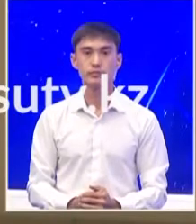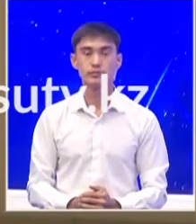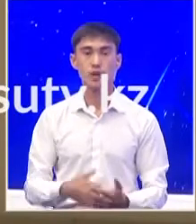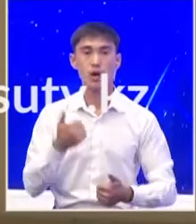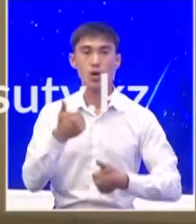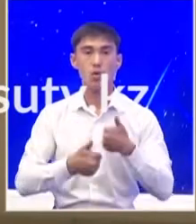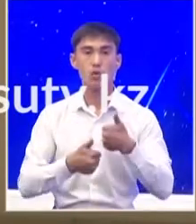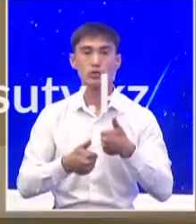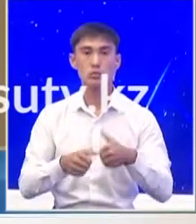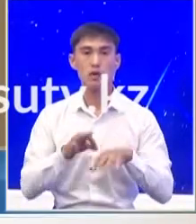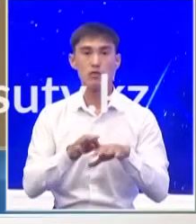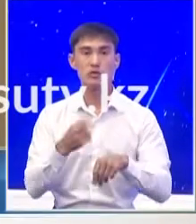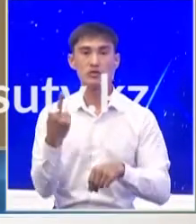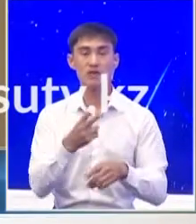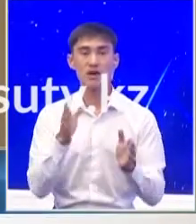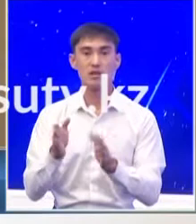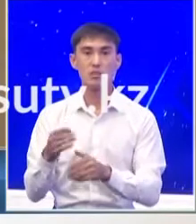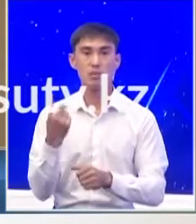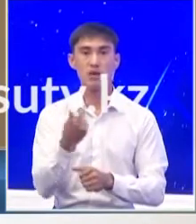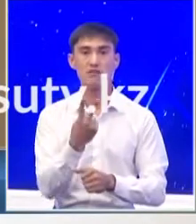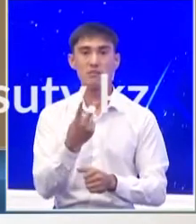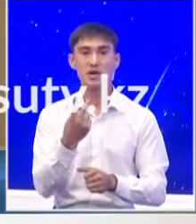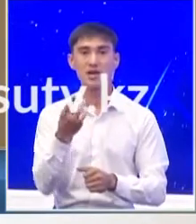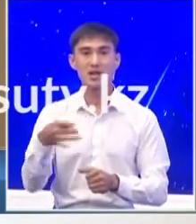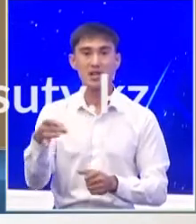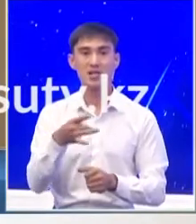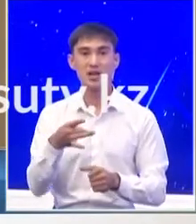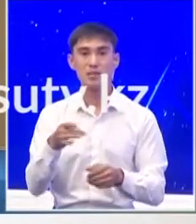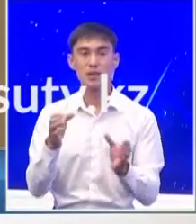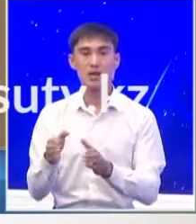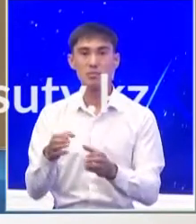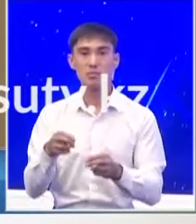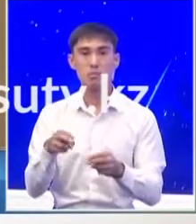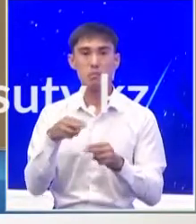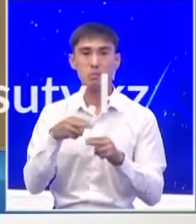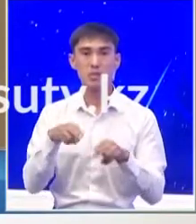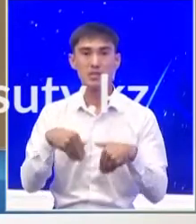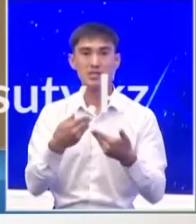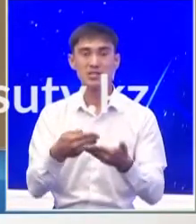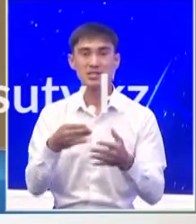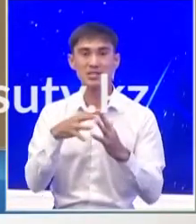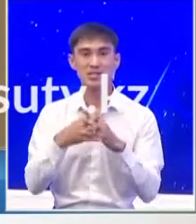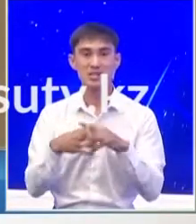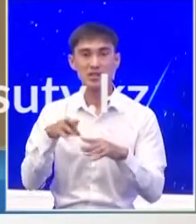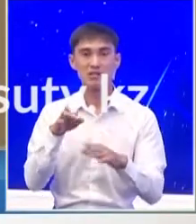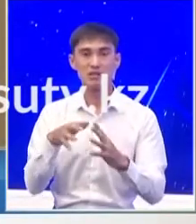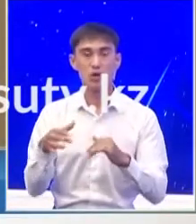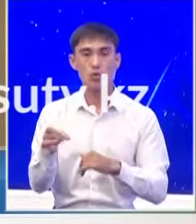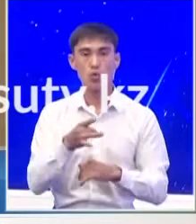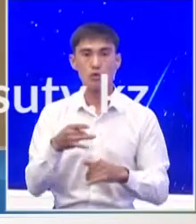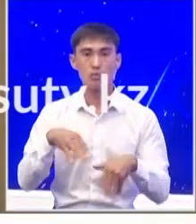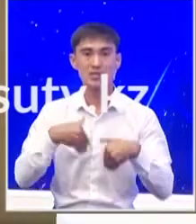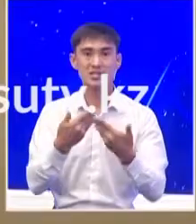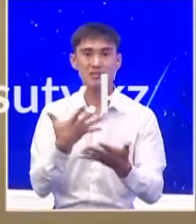Конкурс проводится в 2 этапа. На первом, региональном этапе, претенденты из сельских округов представили свои проекты по развитию своего